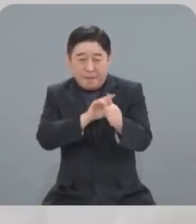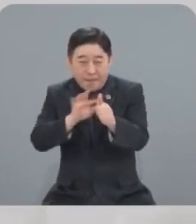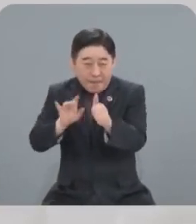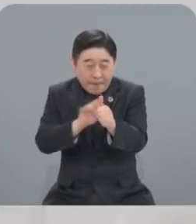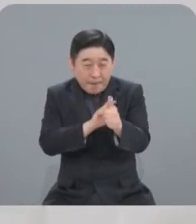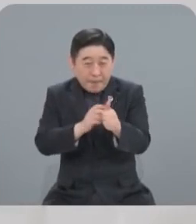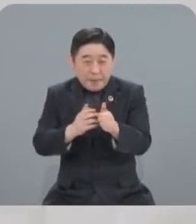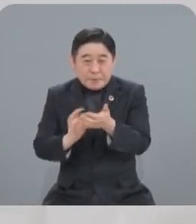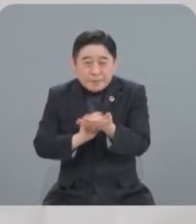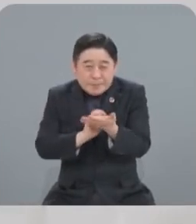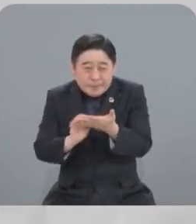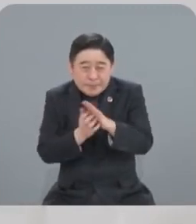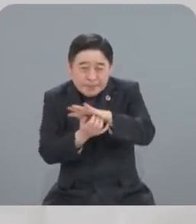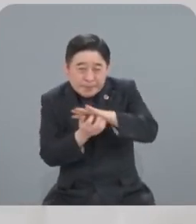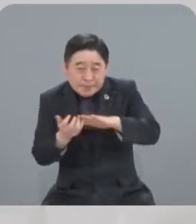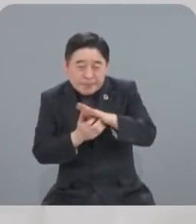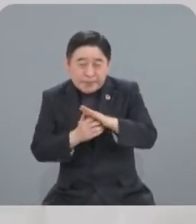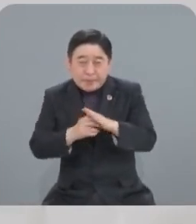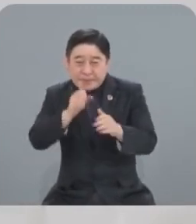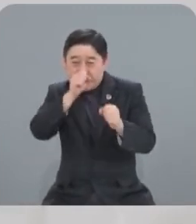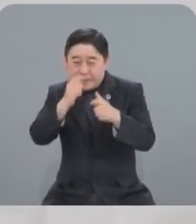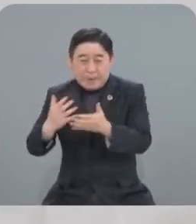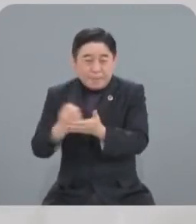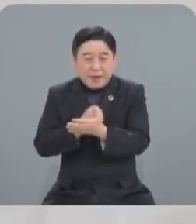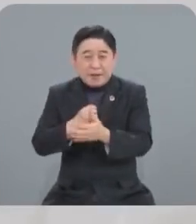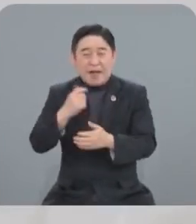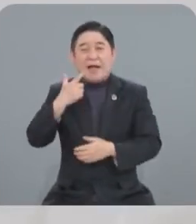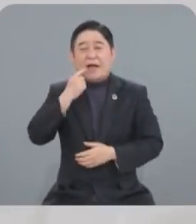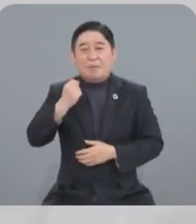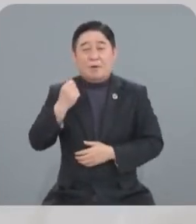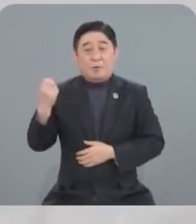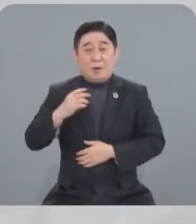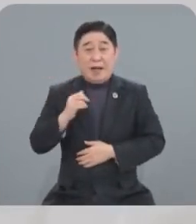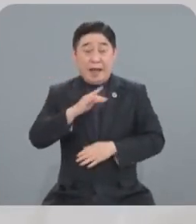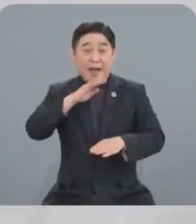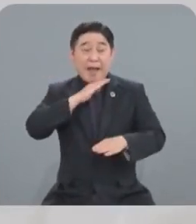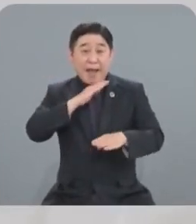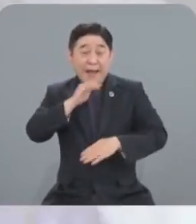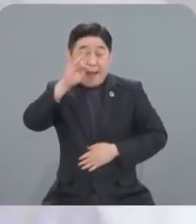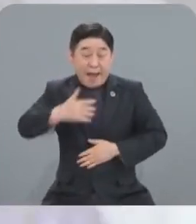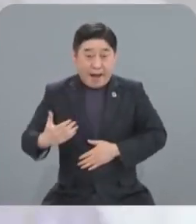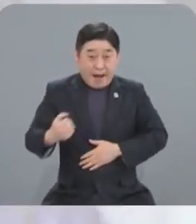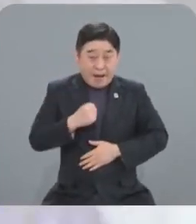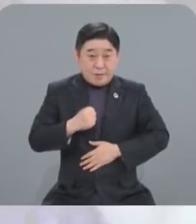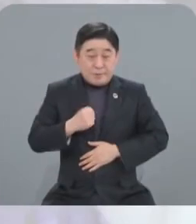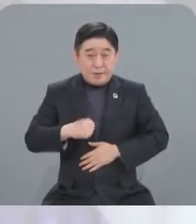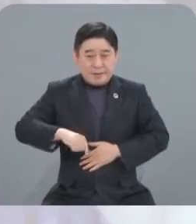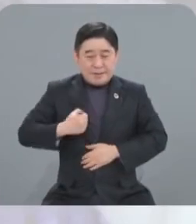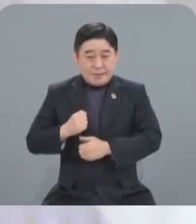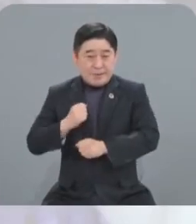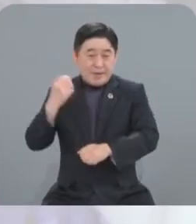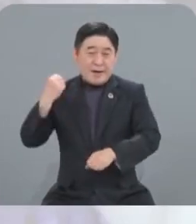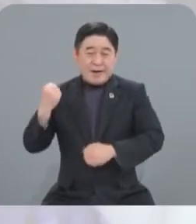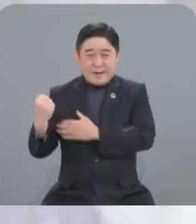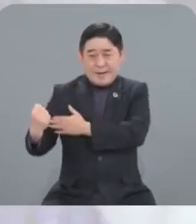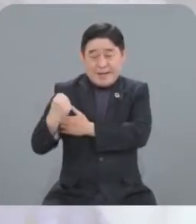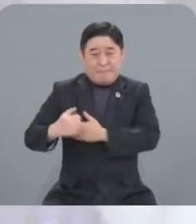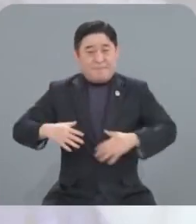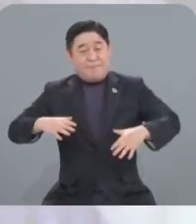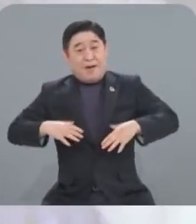일본 여기에 해외 고집하며 자여 갱생을 추진하는 북한 요동치는 국제